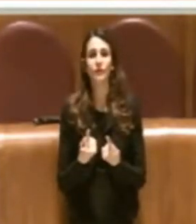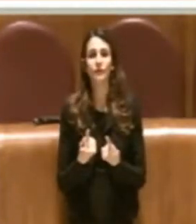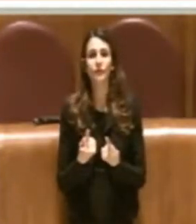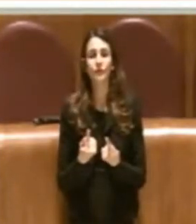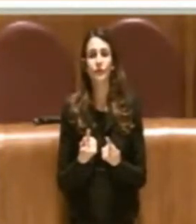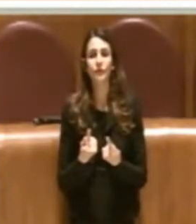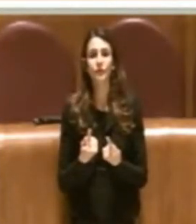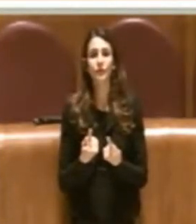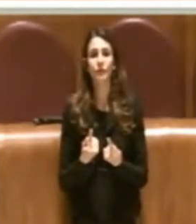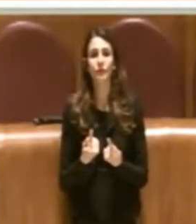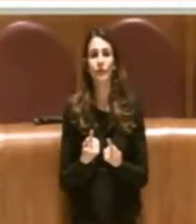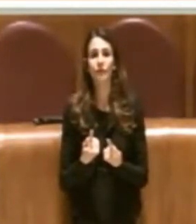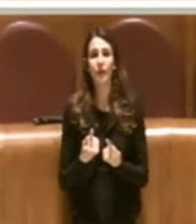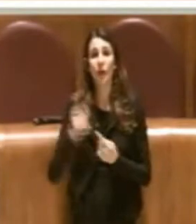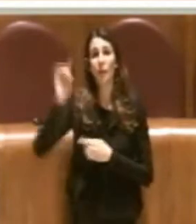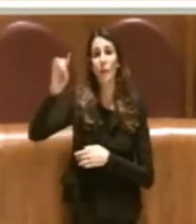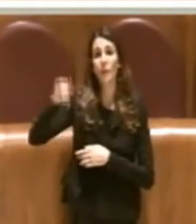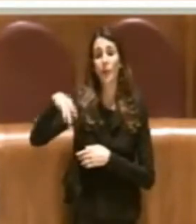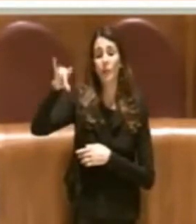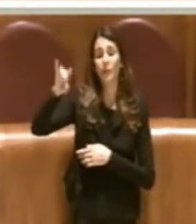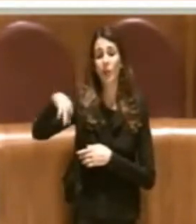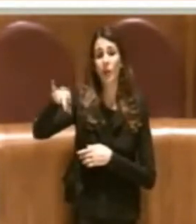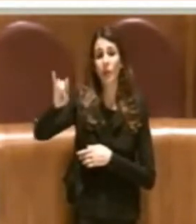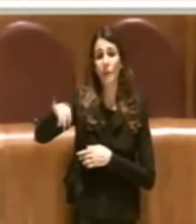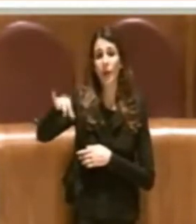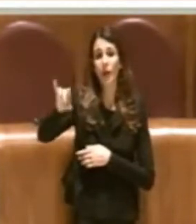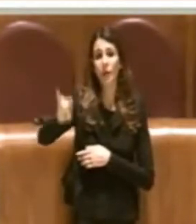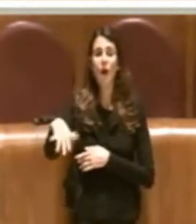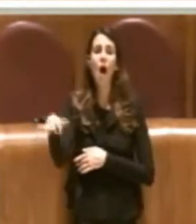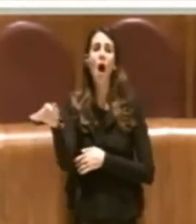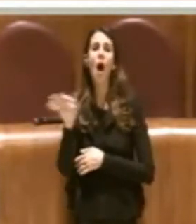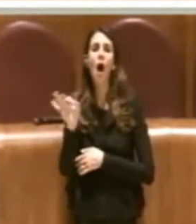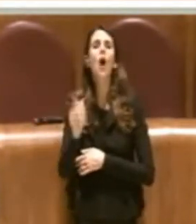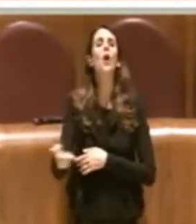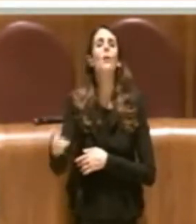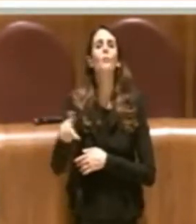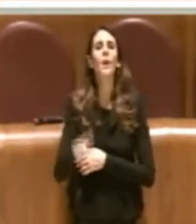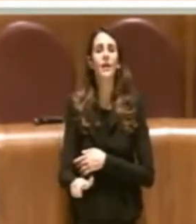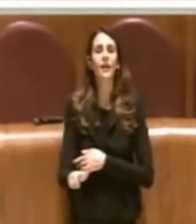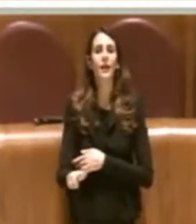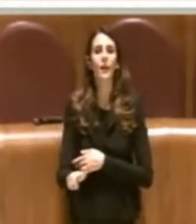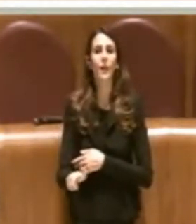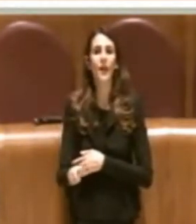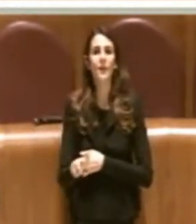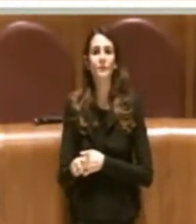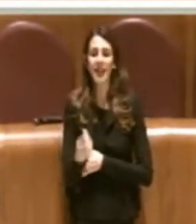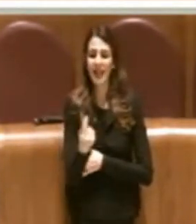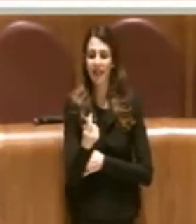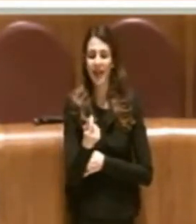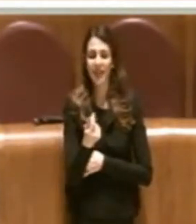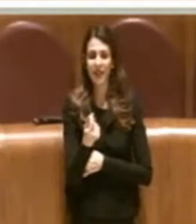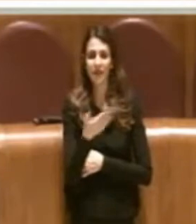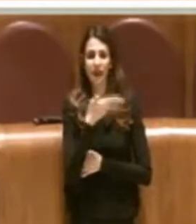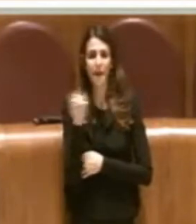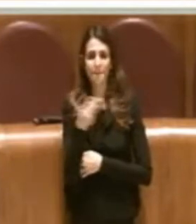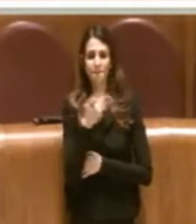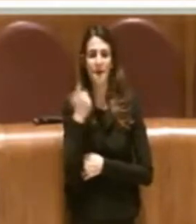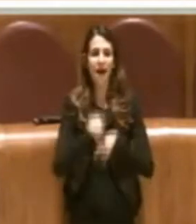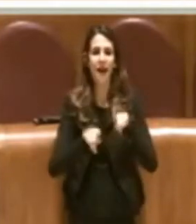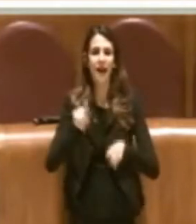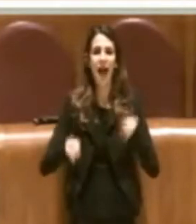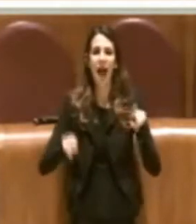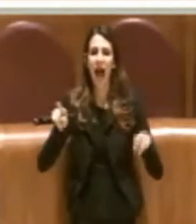in via saltuaria, oppure proprio perché in assenza di determinate tariffe alcuni